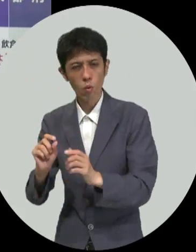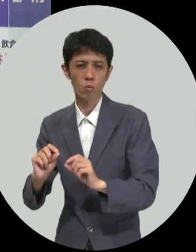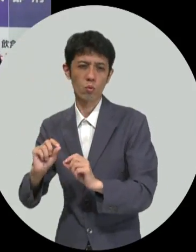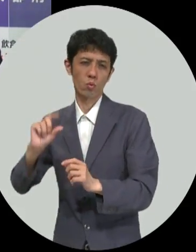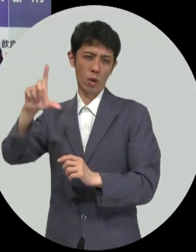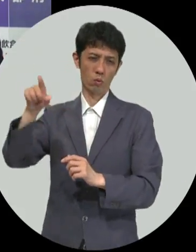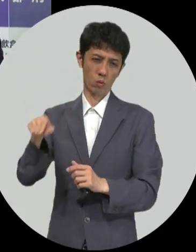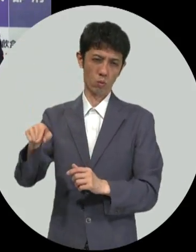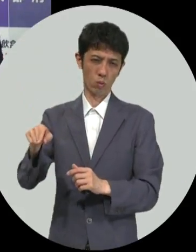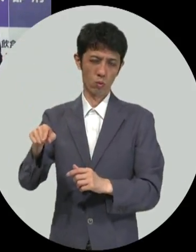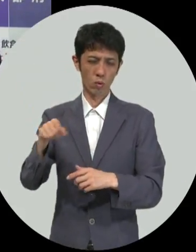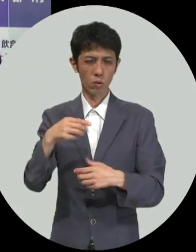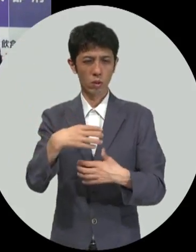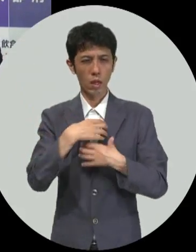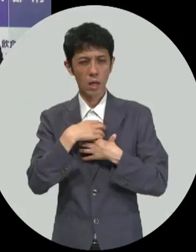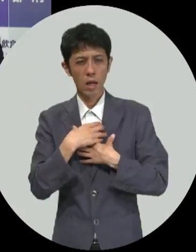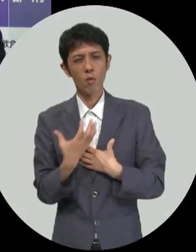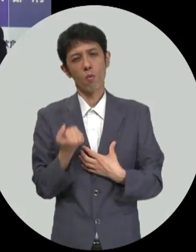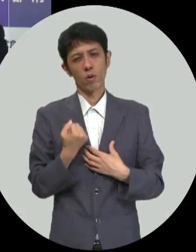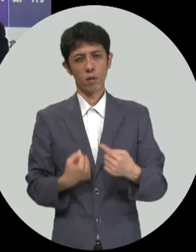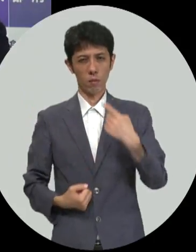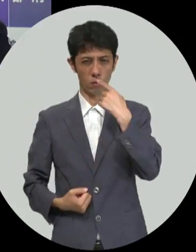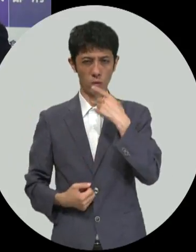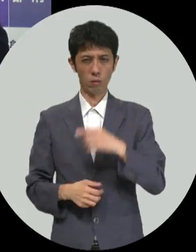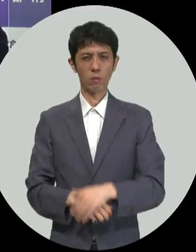極めて強い警戒感を持っております。